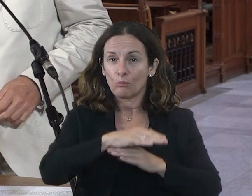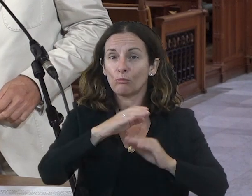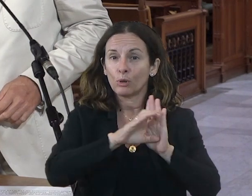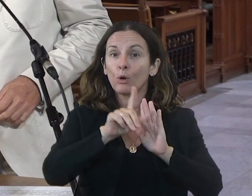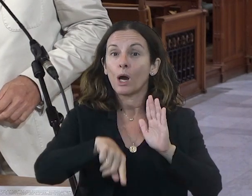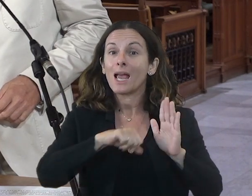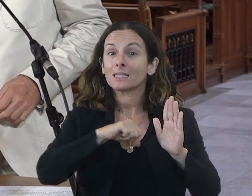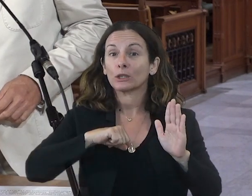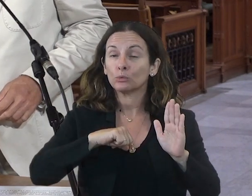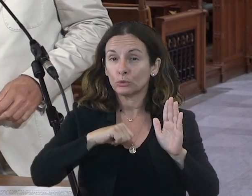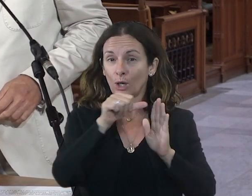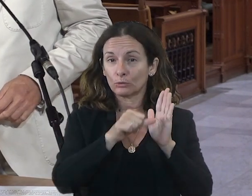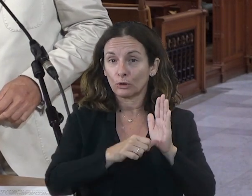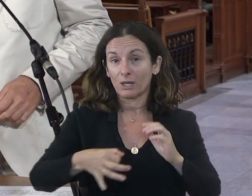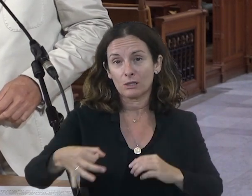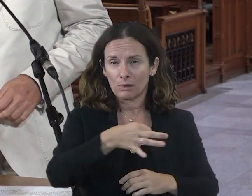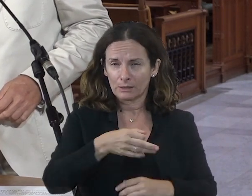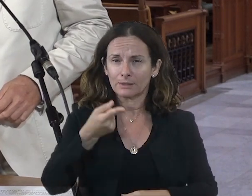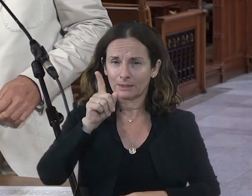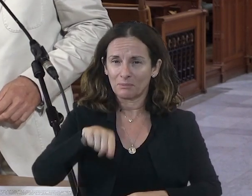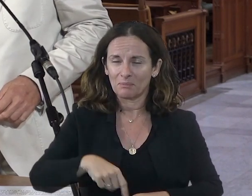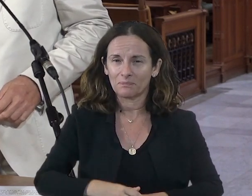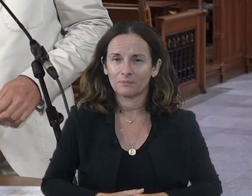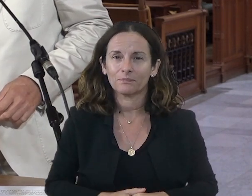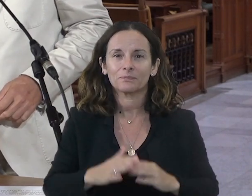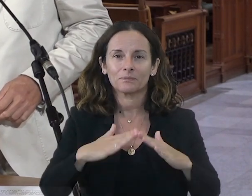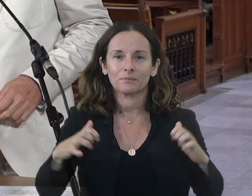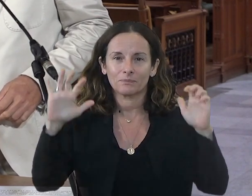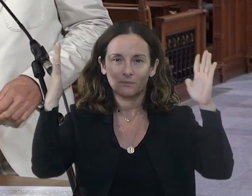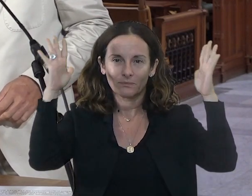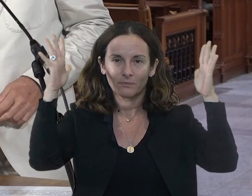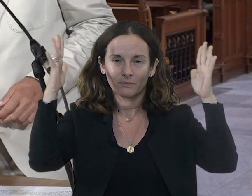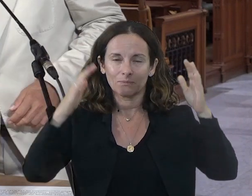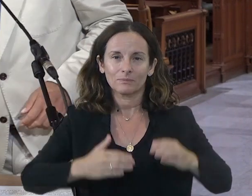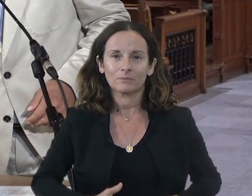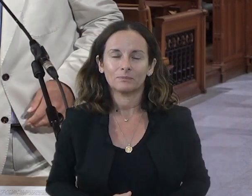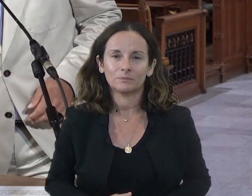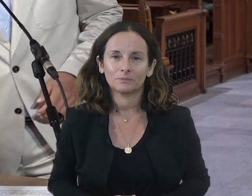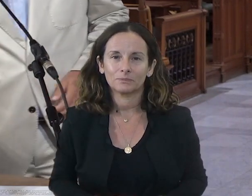norma fundamental del Estado, así como el Estatuto de Autonomía de las Illes Balears.